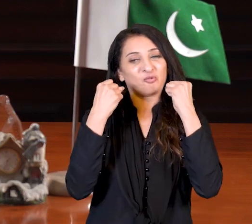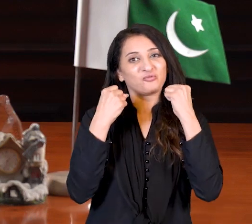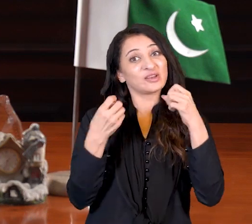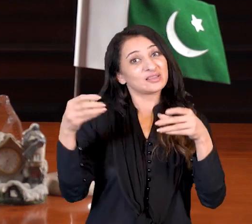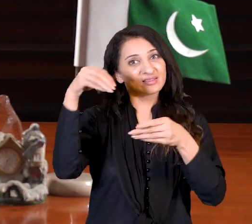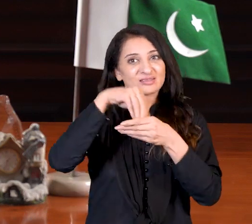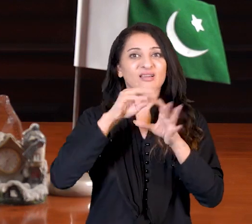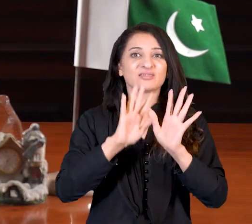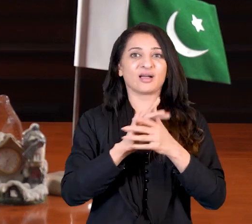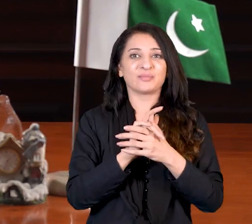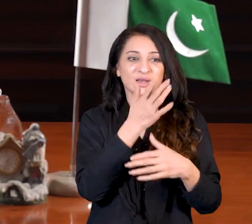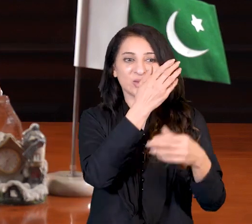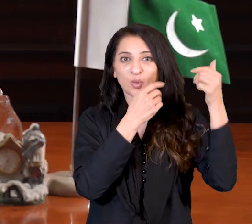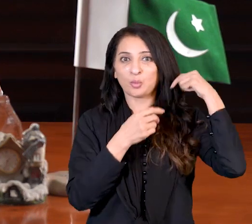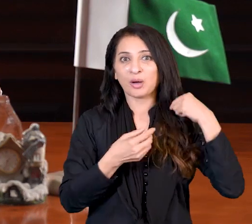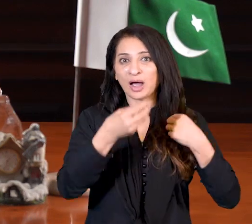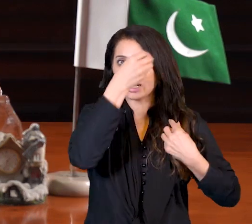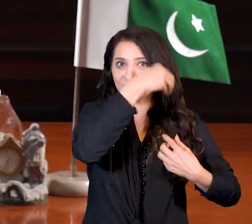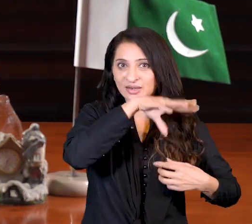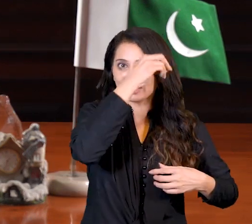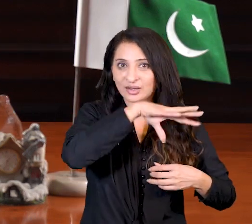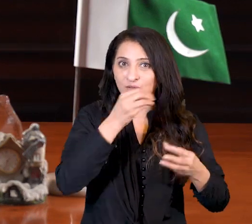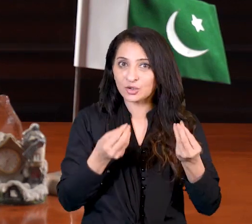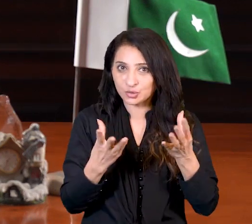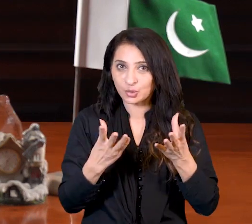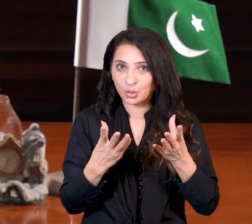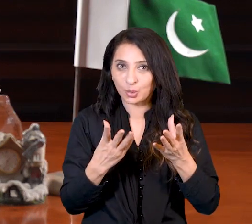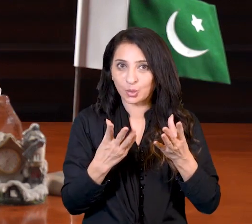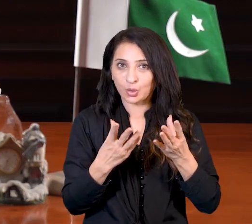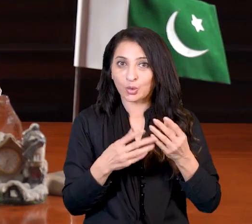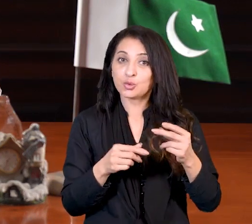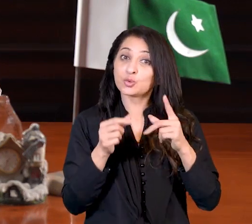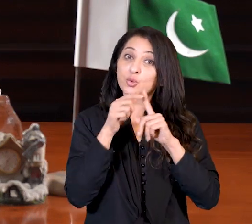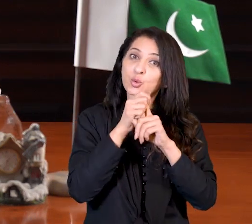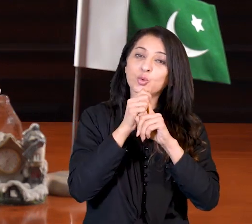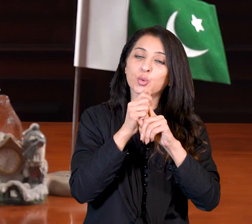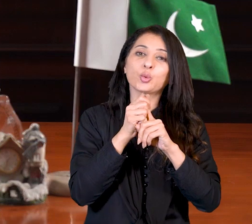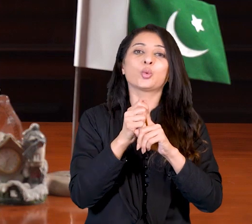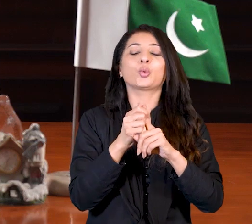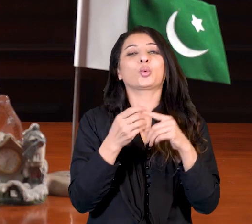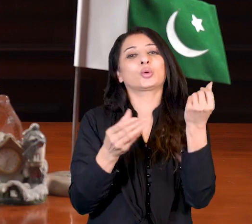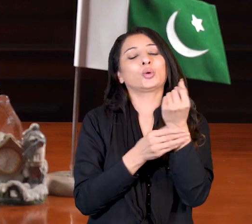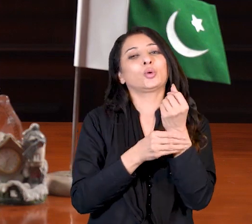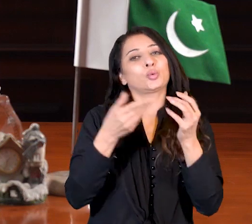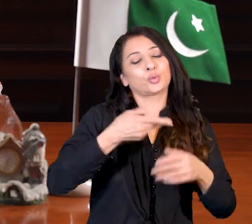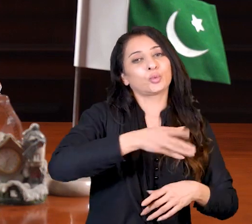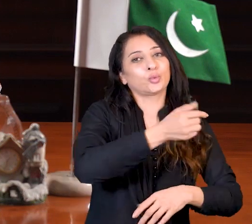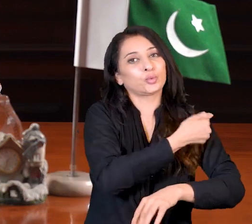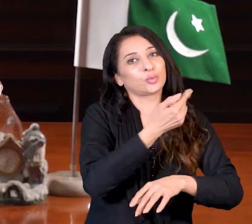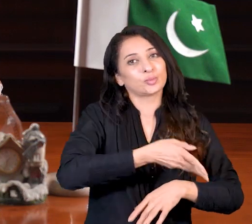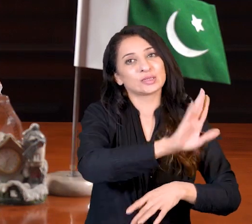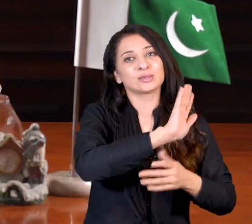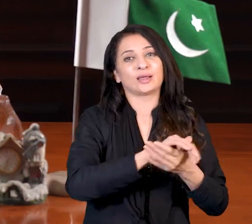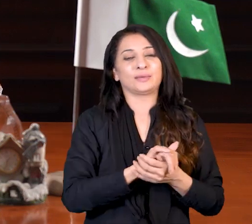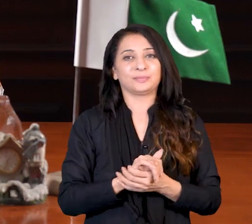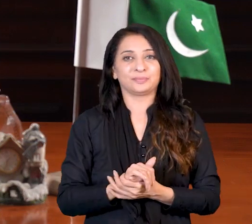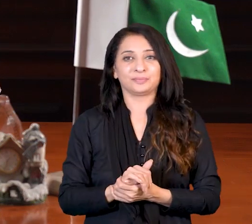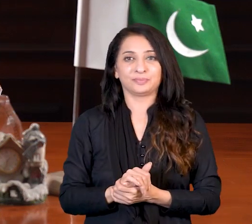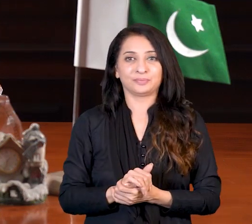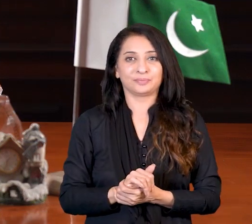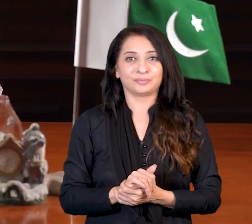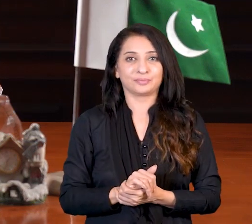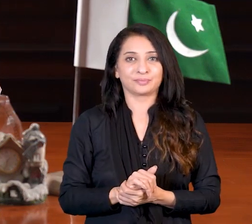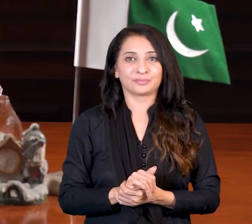है। तो जैसे ही बाल गिरना शुरू हों, आप अपने बालों की तरफ तवज्जो दें और कोशिश करें कि जो भी बाल हैं उनको प्रिजर्व